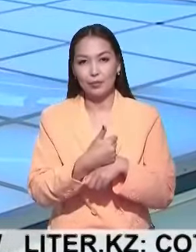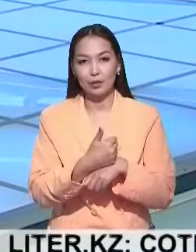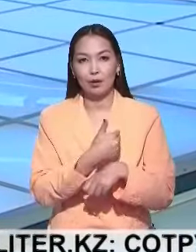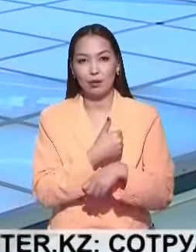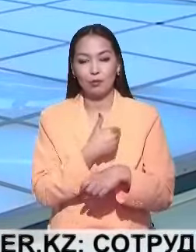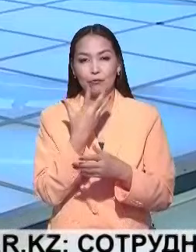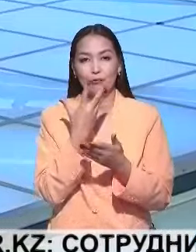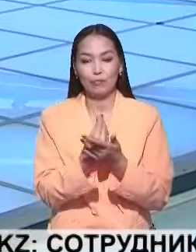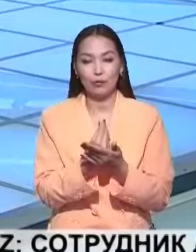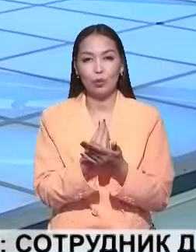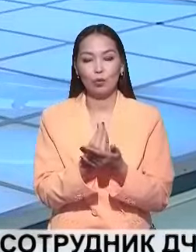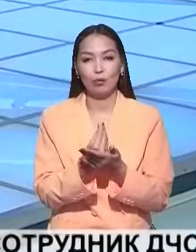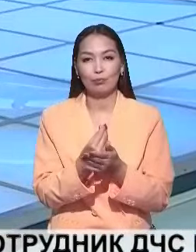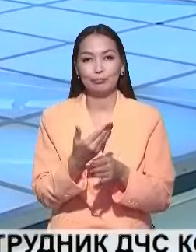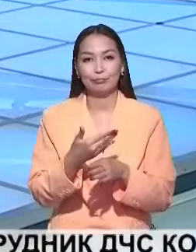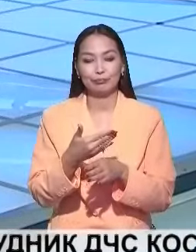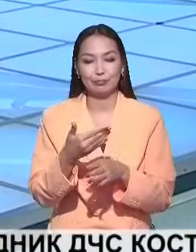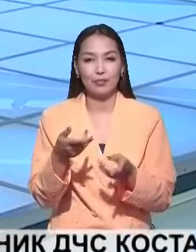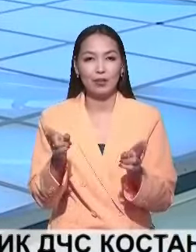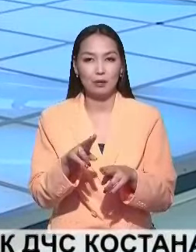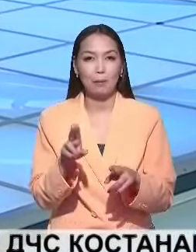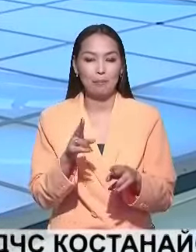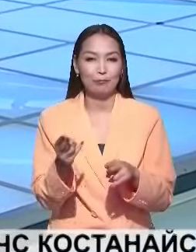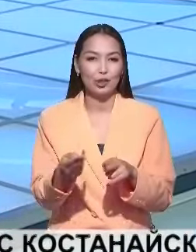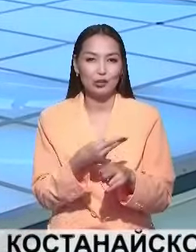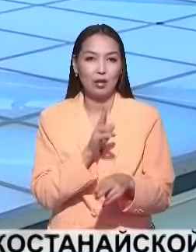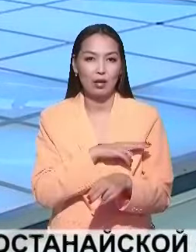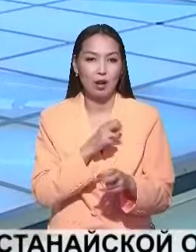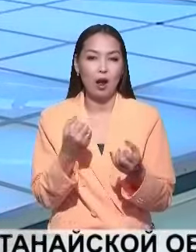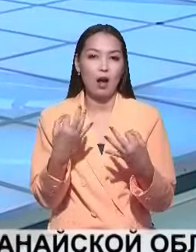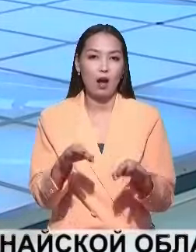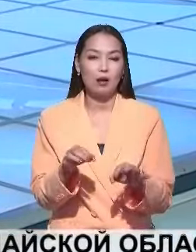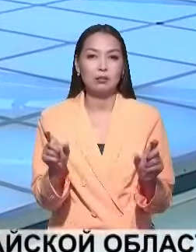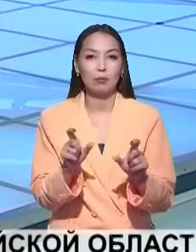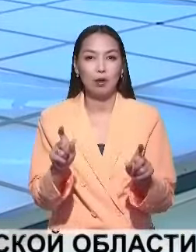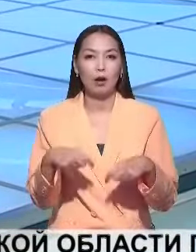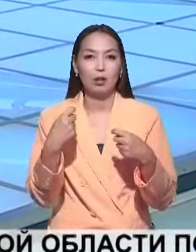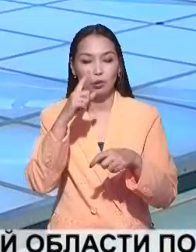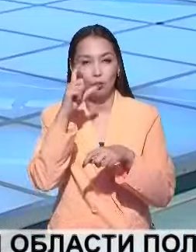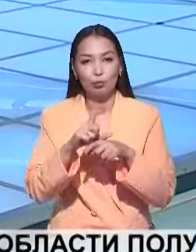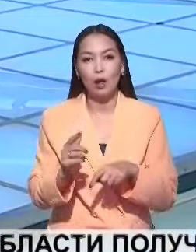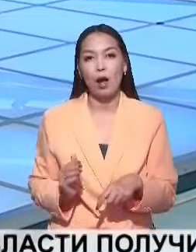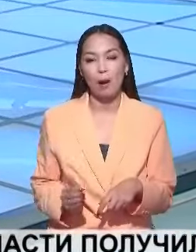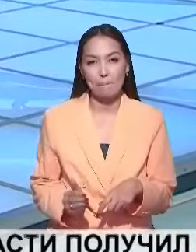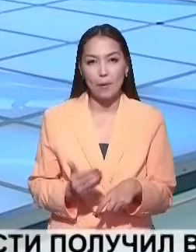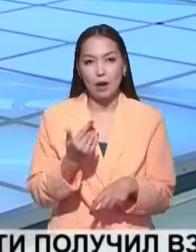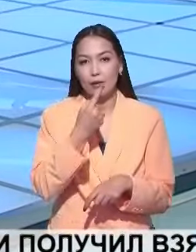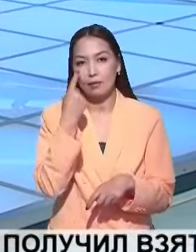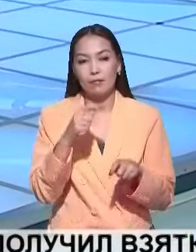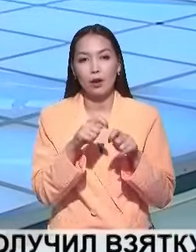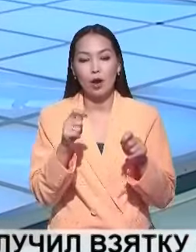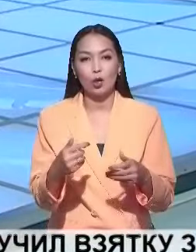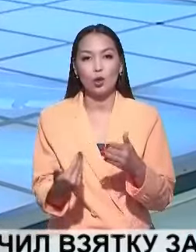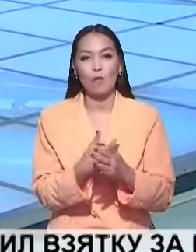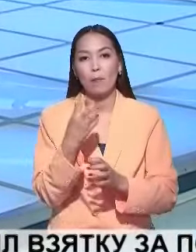оставить отечественных бизнесменов без работы, а освободившиеся торговые площади отдать турецким компаниям. В недавно открывшемся